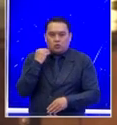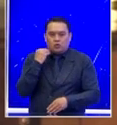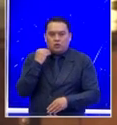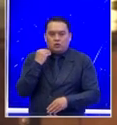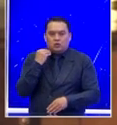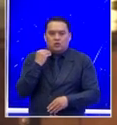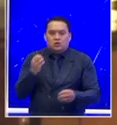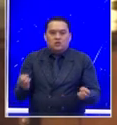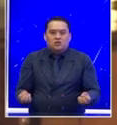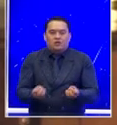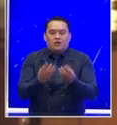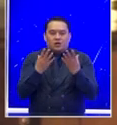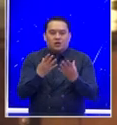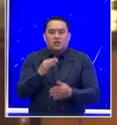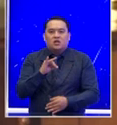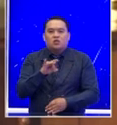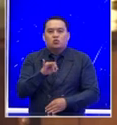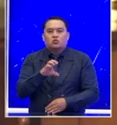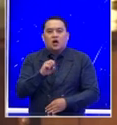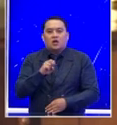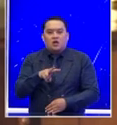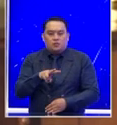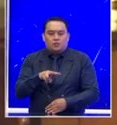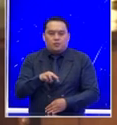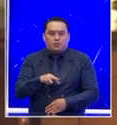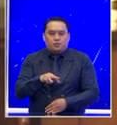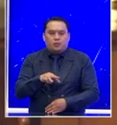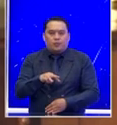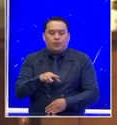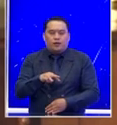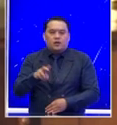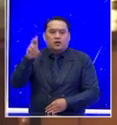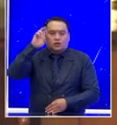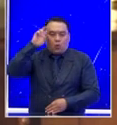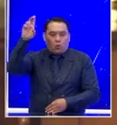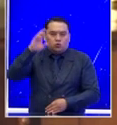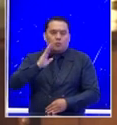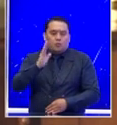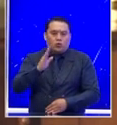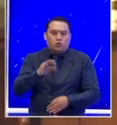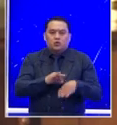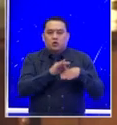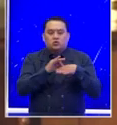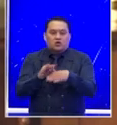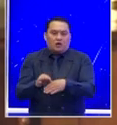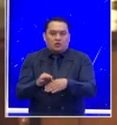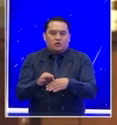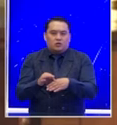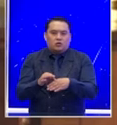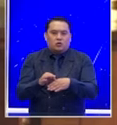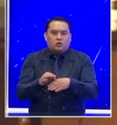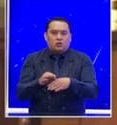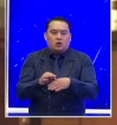из святого града Иерусалима от гроба Господня будет доставлен